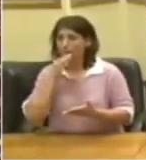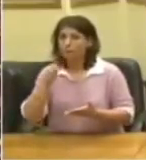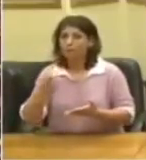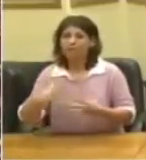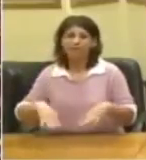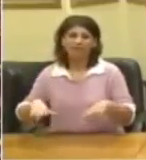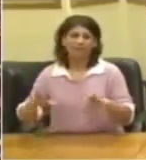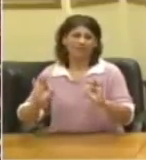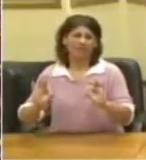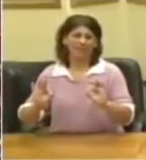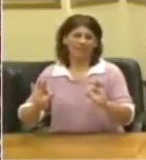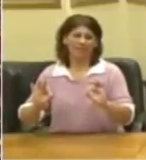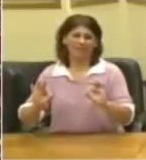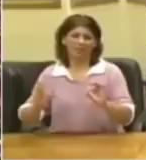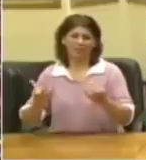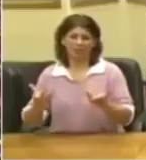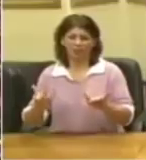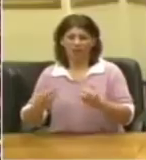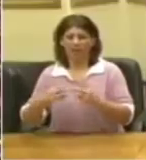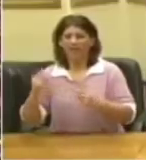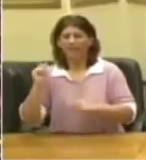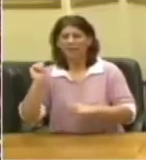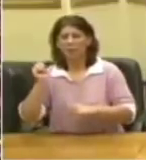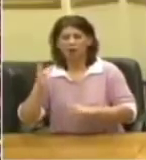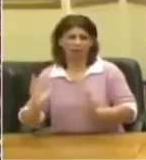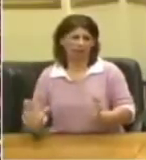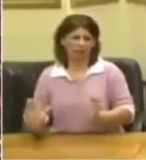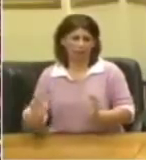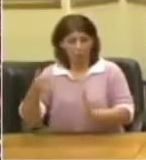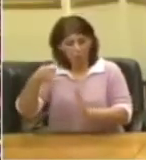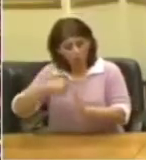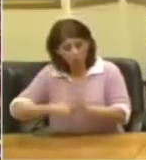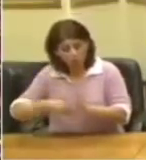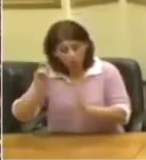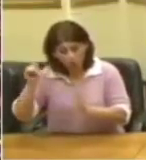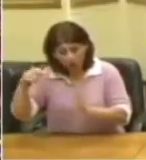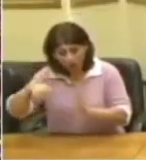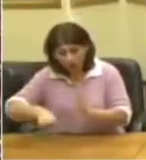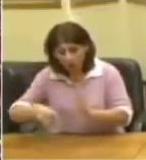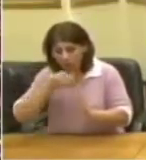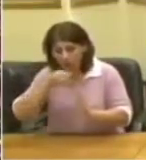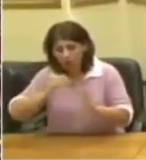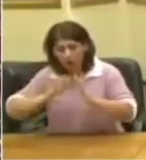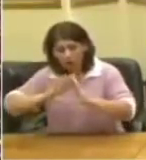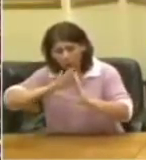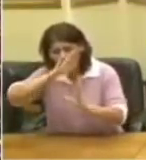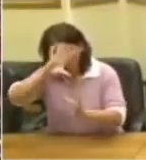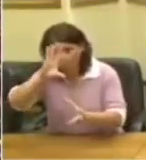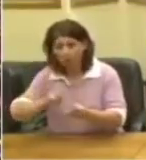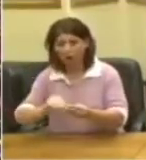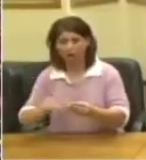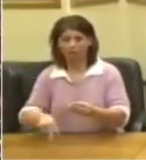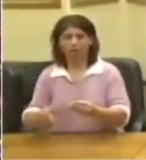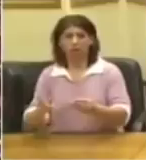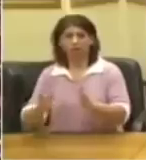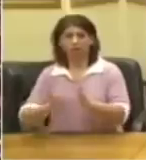σε παραπολιτική και αντιπολιτική. Επί της ουσίας της πολιτικής εδώ τα λέμε όλα. Κυρία Ράπτη, δεύτερη φορά, συγγνώμη, ξεκινήστε.